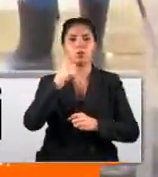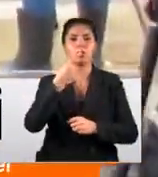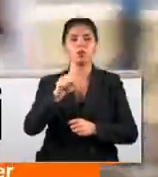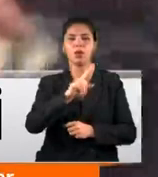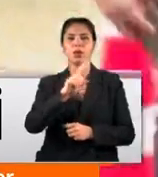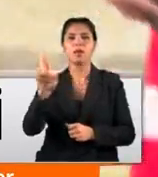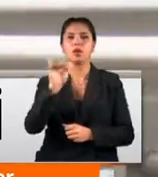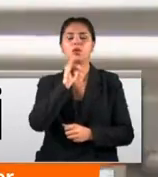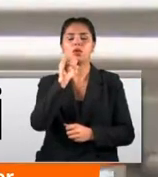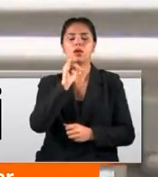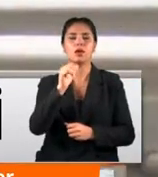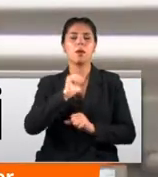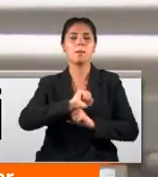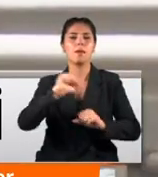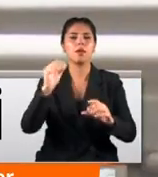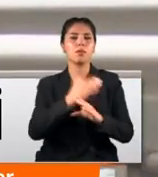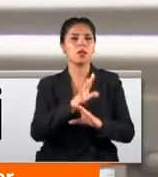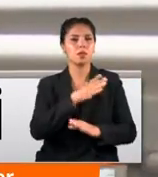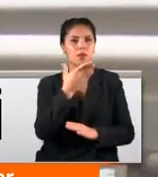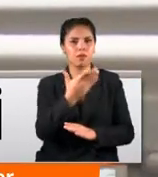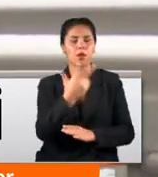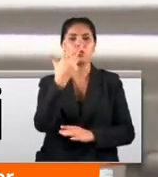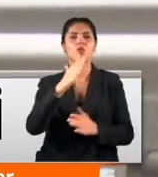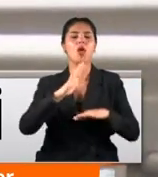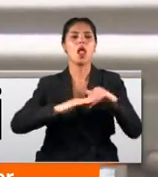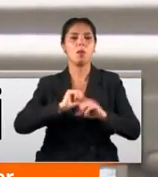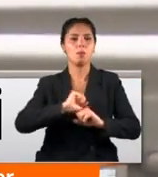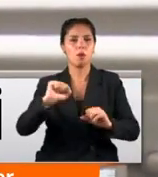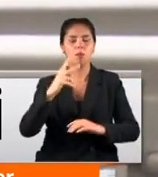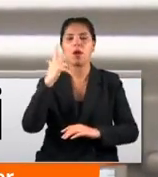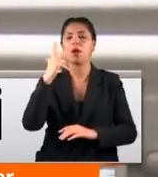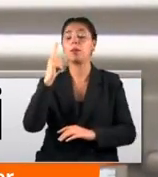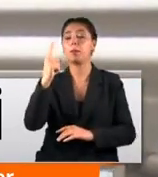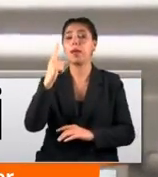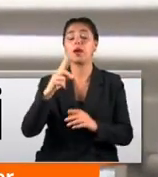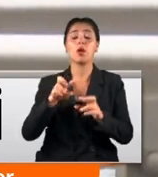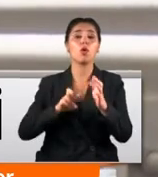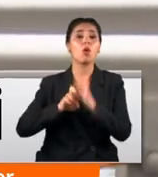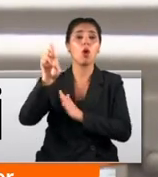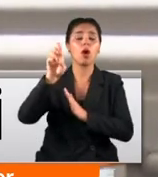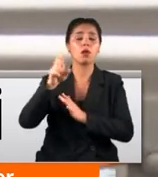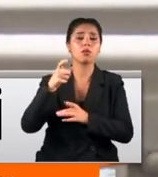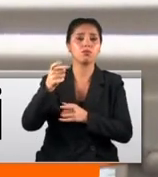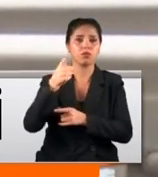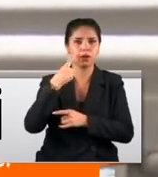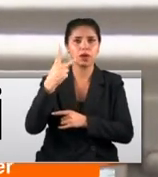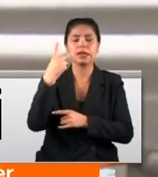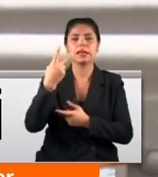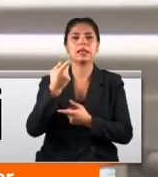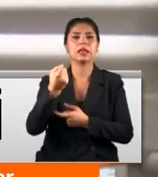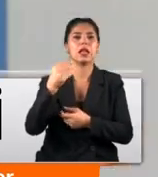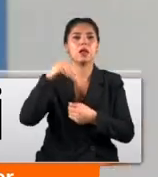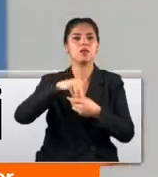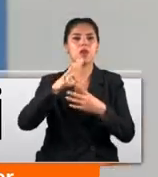9700 gram C4 patlayıcı madde, 3 el bombası, 1 roket atar, 2 tabanca ve 2 uzun namlulu silah